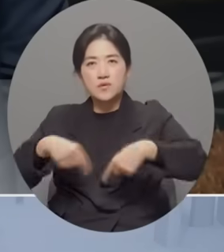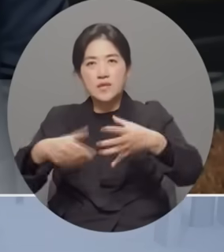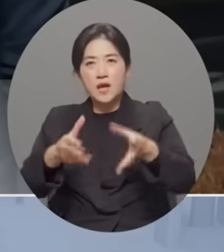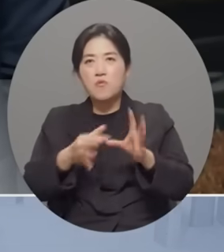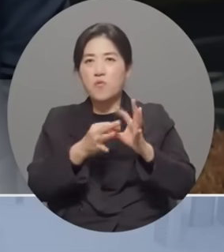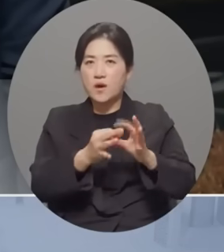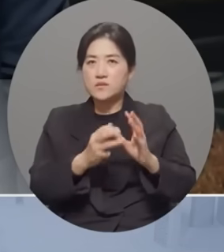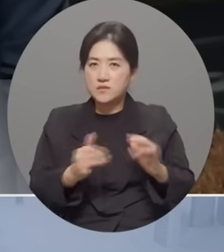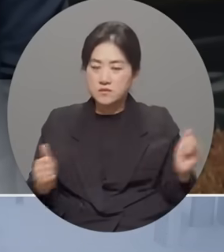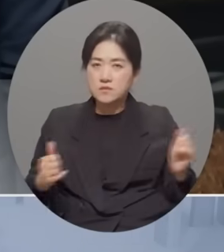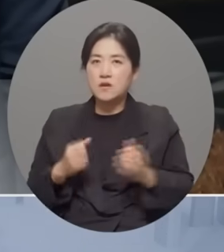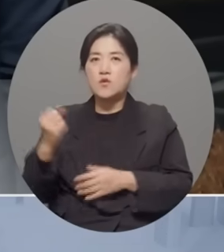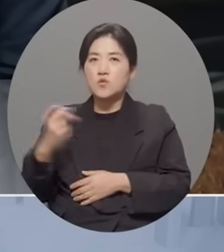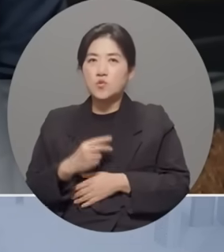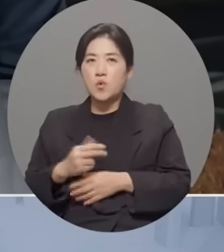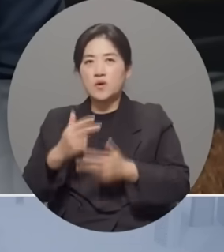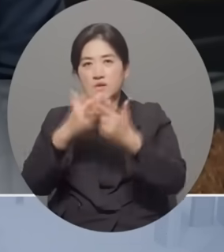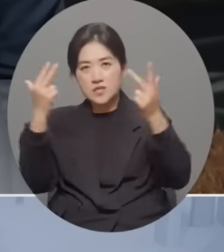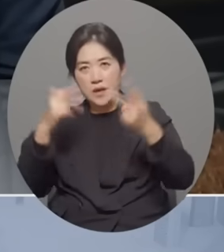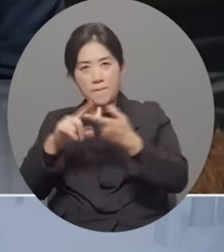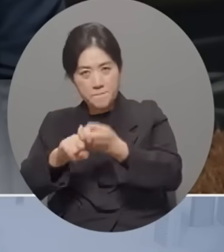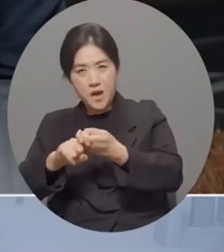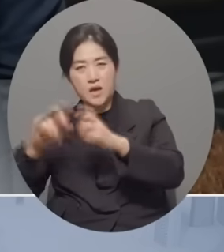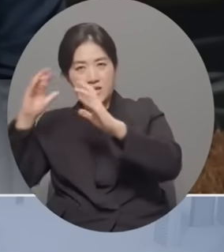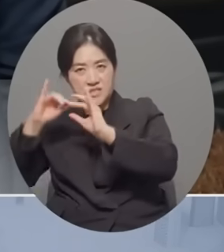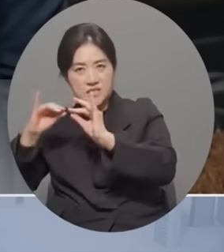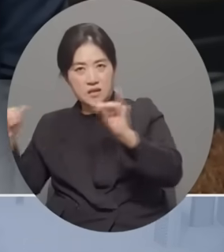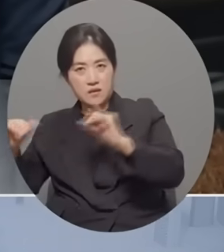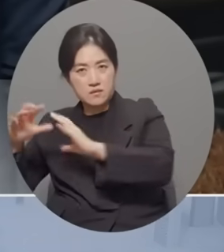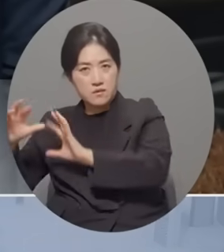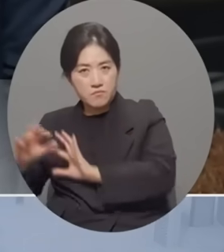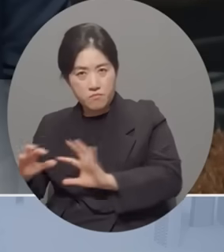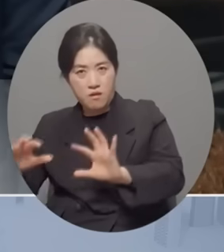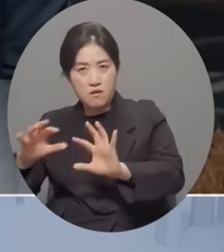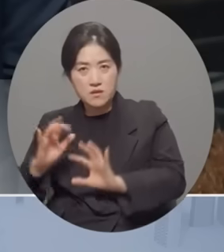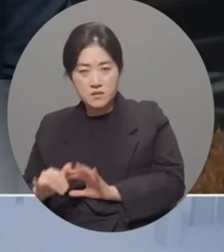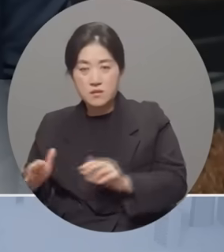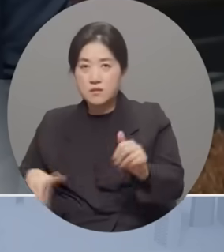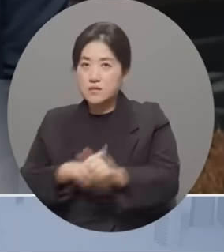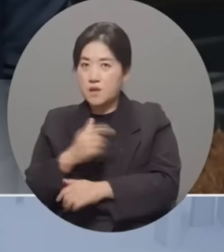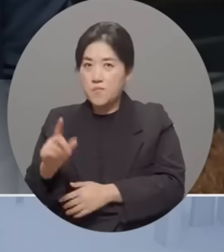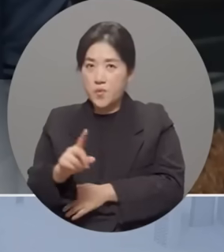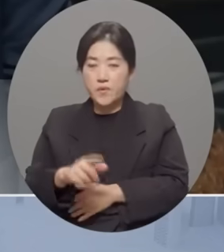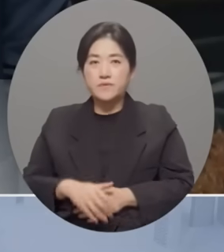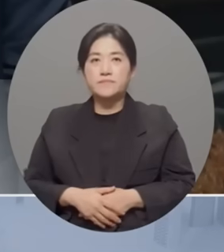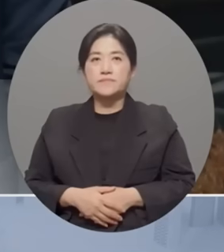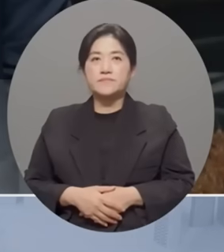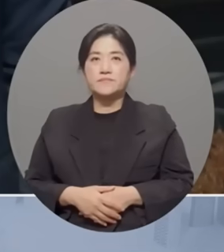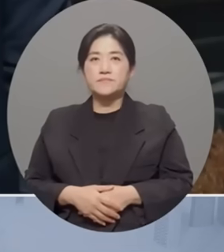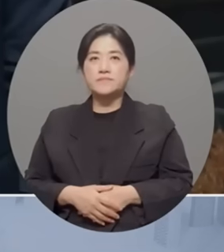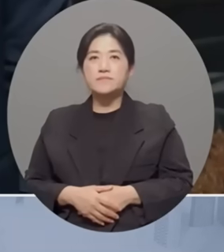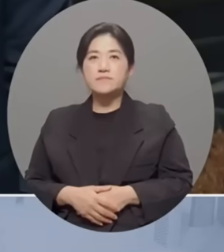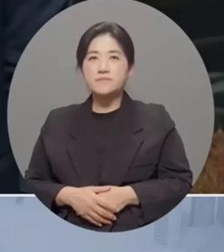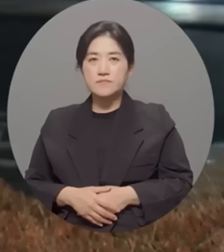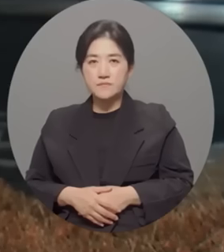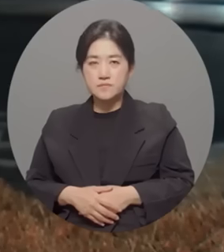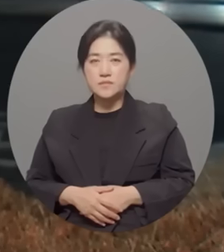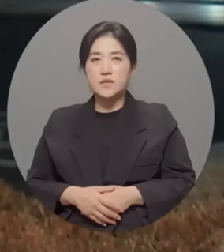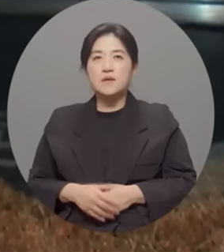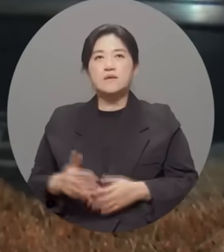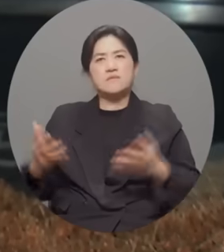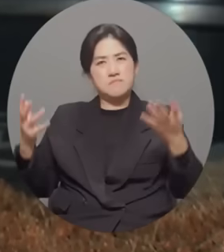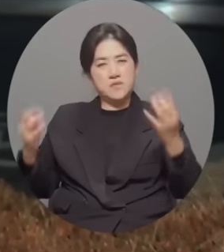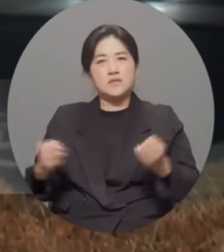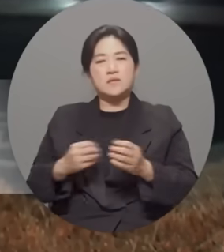당 관계자들뿐 아니라 지지자분들도 아직까지 병원에 있는 것 같은데 현장 상황은 어떻습니까? 예,